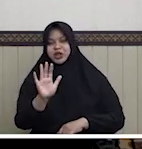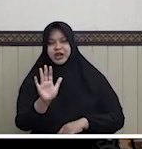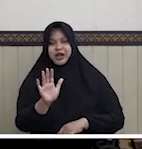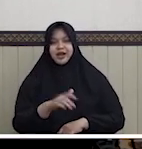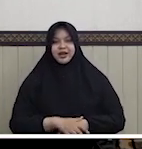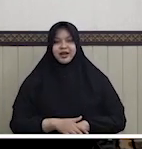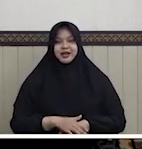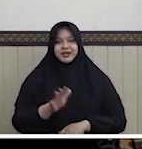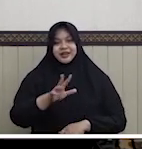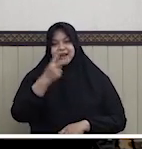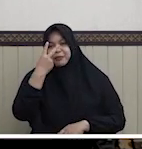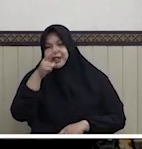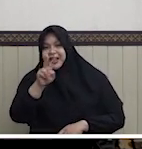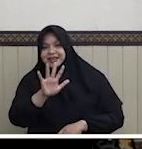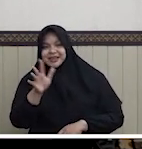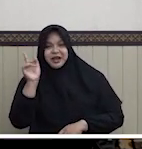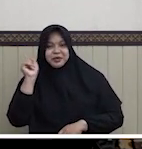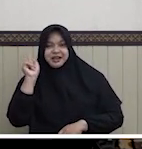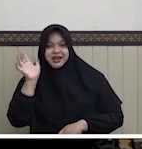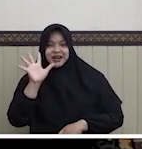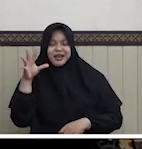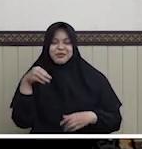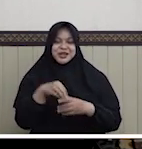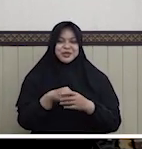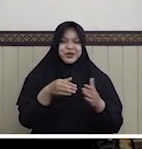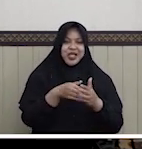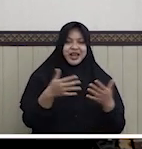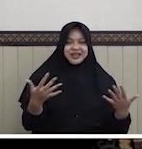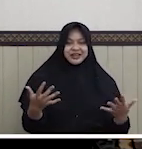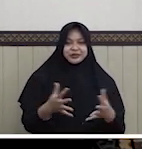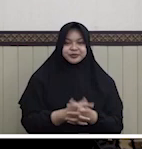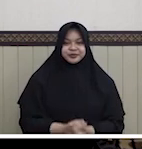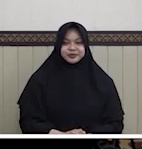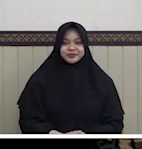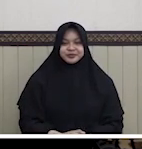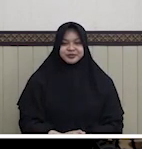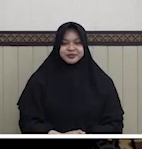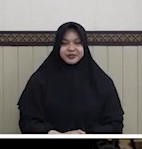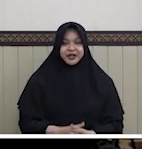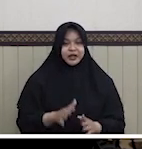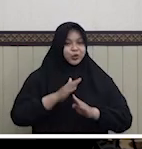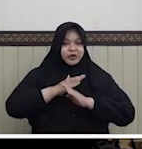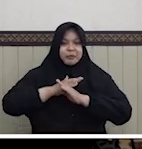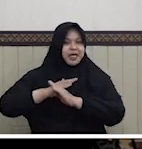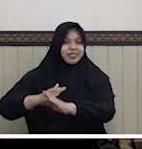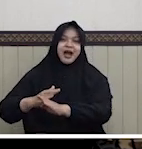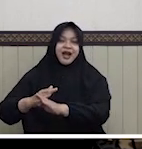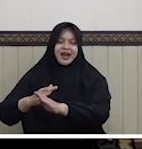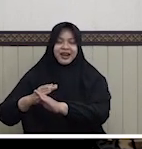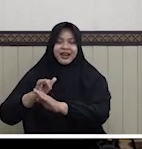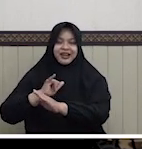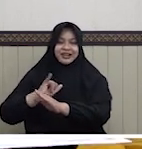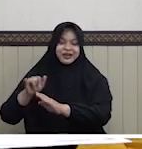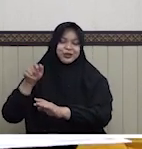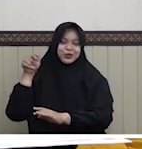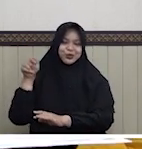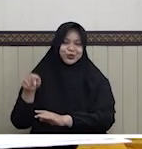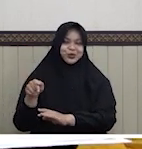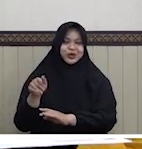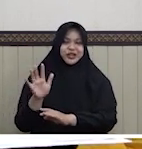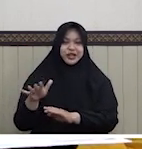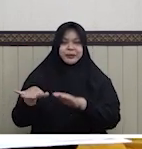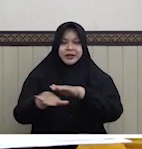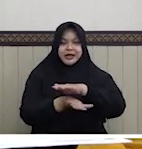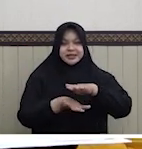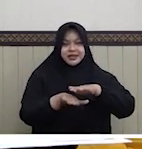ia tidak mendengar resmi sudah lagi ya Iya terbantahkan oleh ini gitu Ini juga